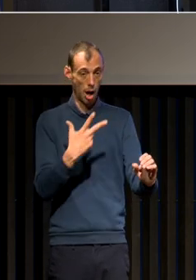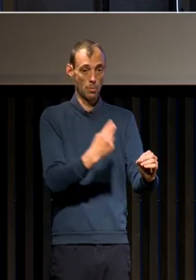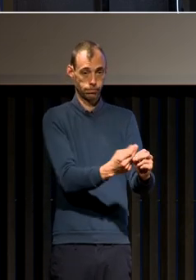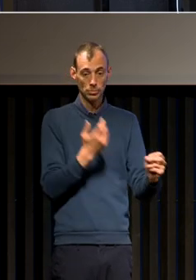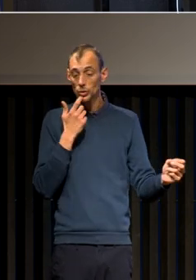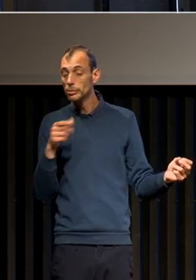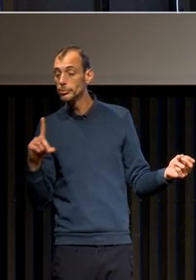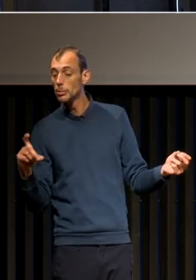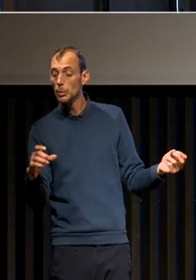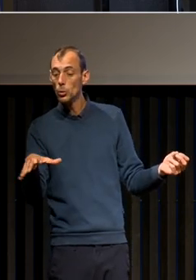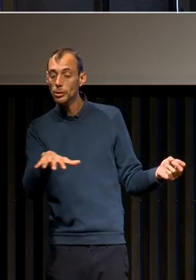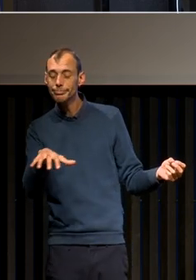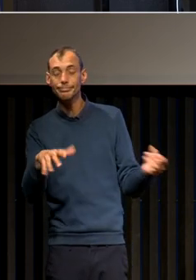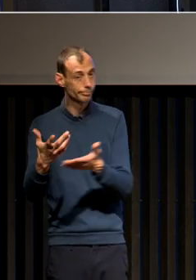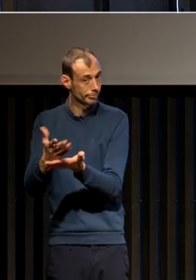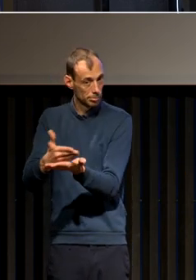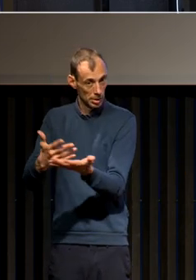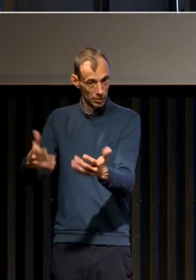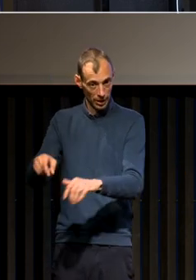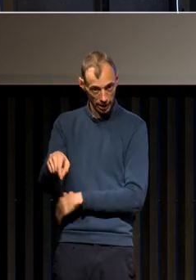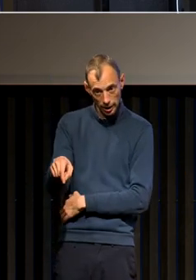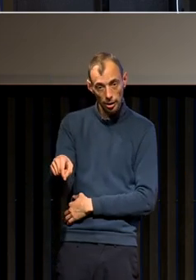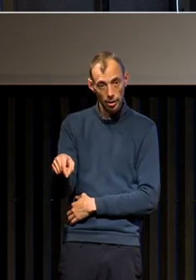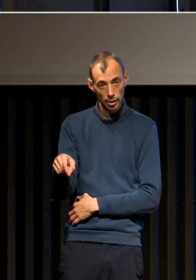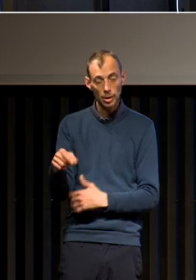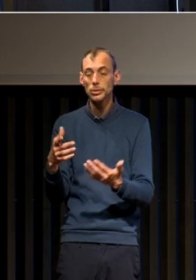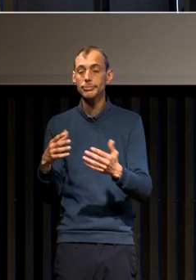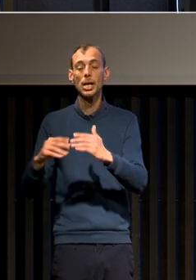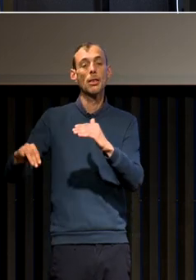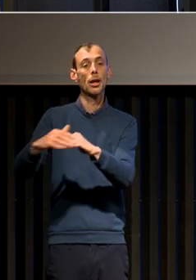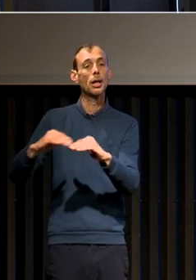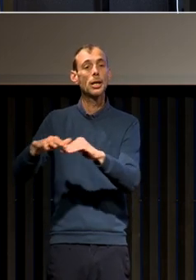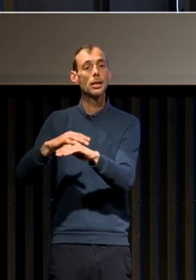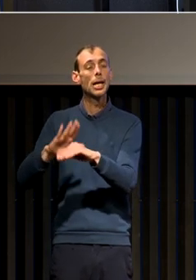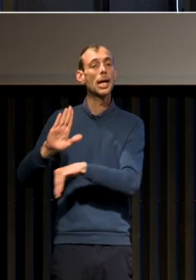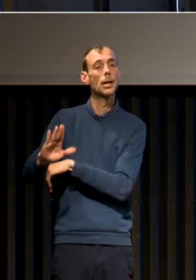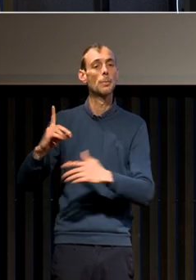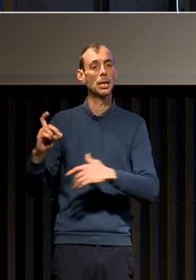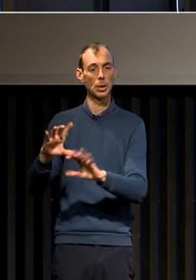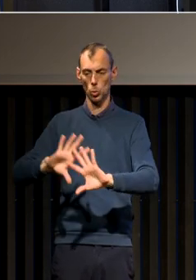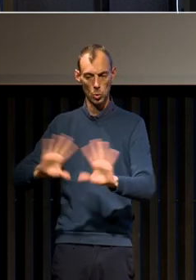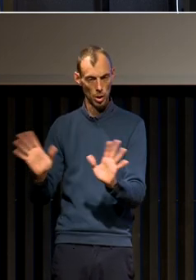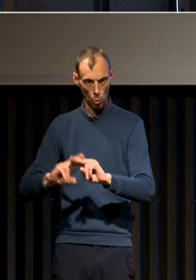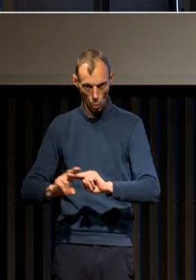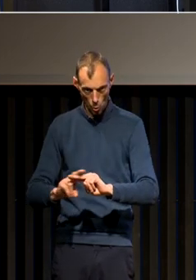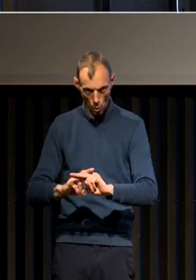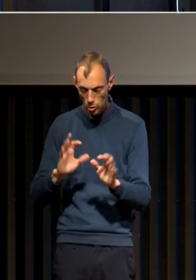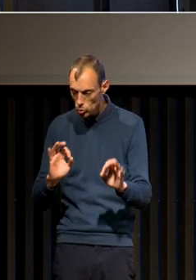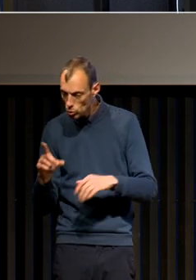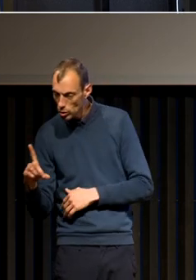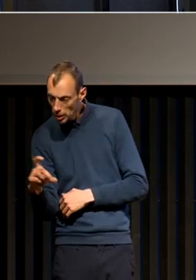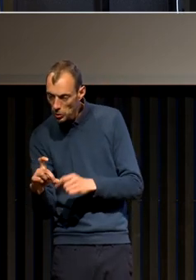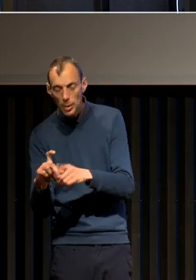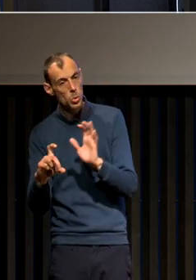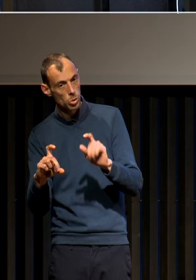de spermatozoïdes dépourvue de liquide séminal, comprenant que des spermatozoïdes mobiles et normaux,